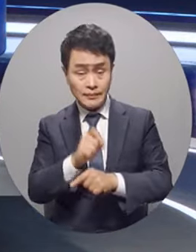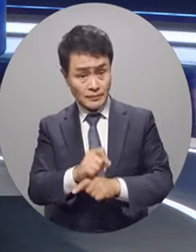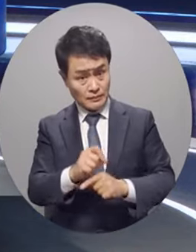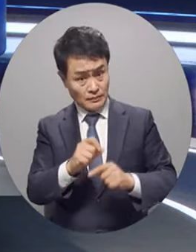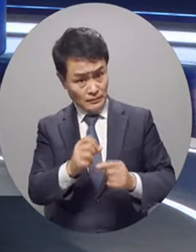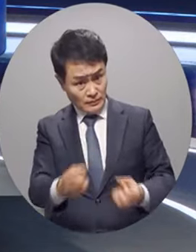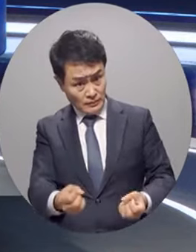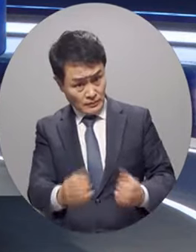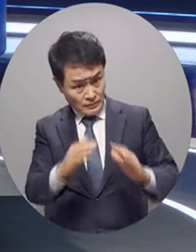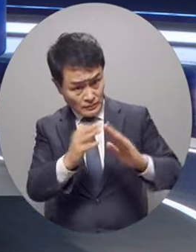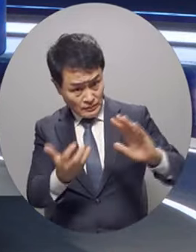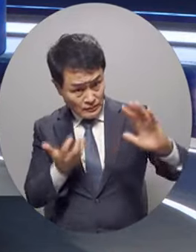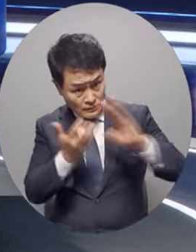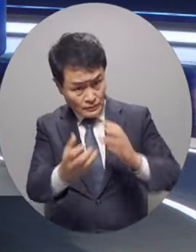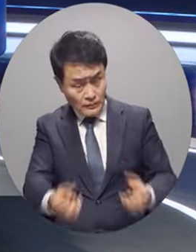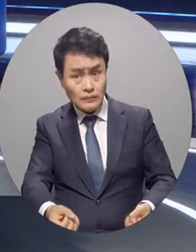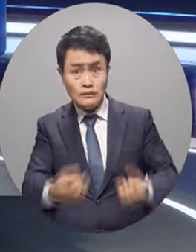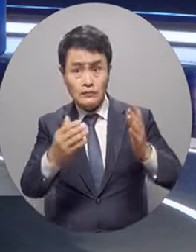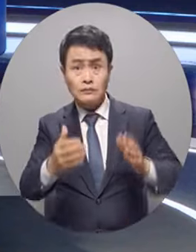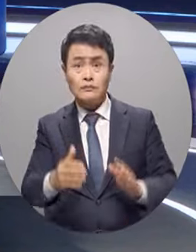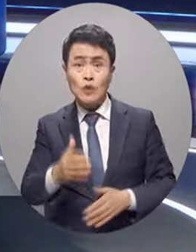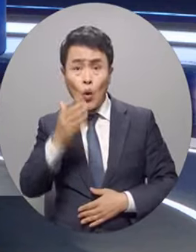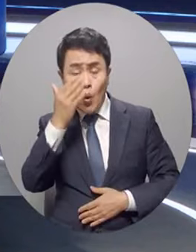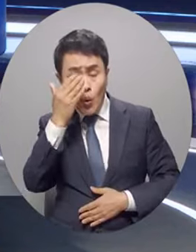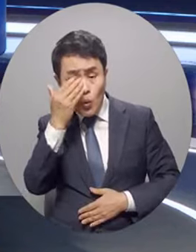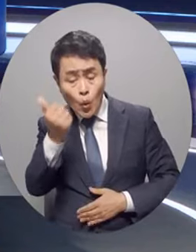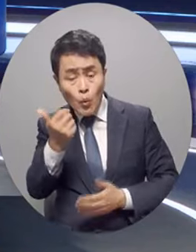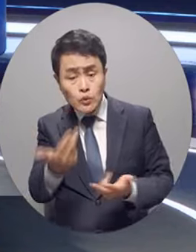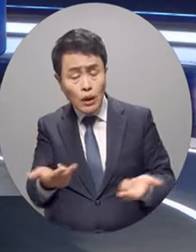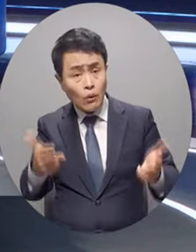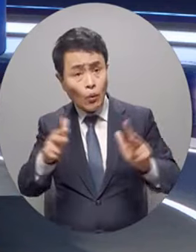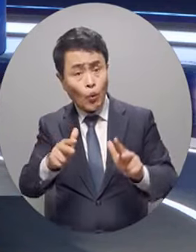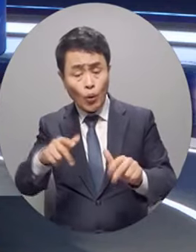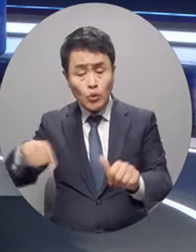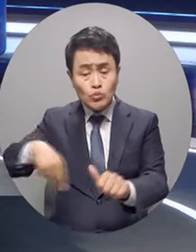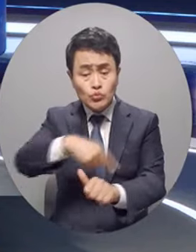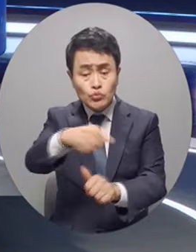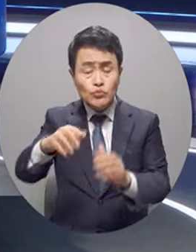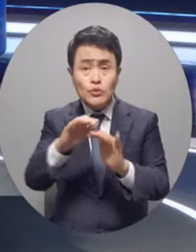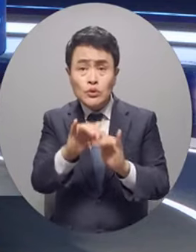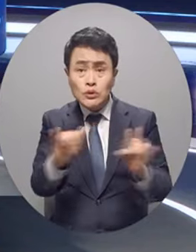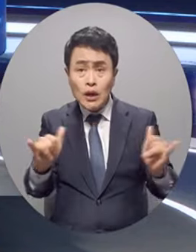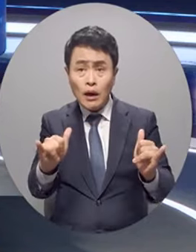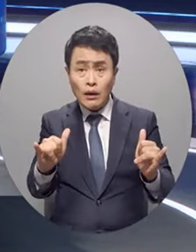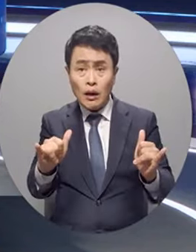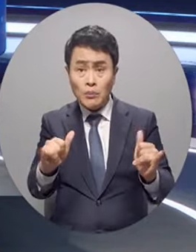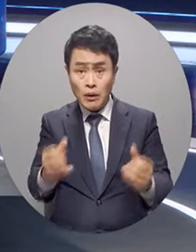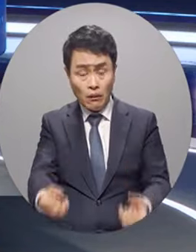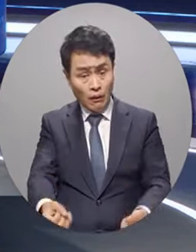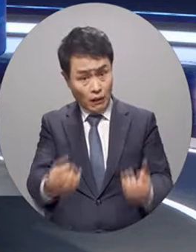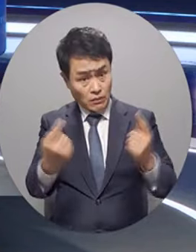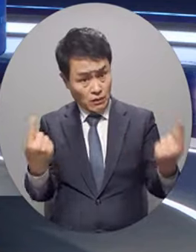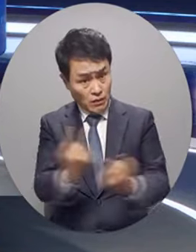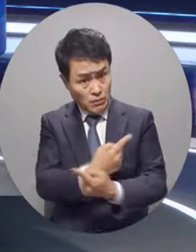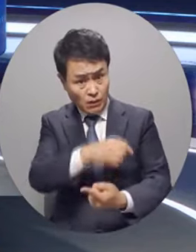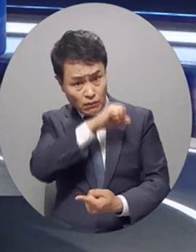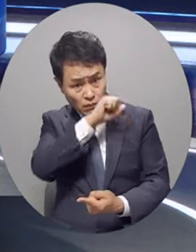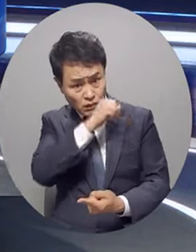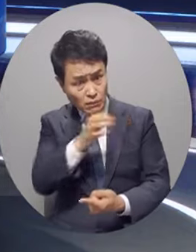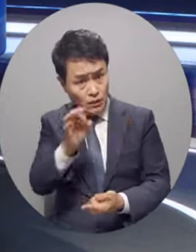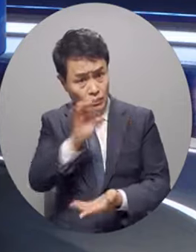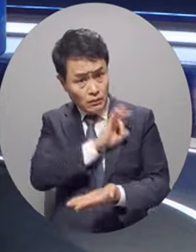행사인데 용산공원 주민 행사로 바꿔서 예산을 잡고 돈을 썼습니다 이게 상식적으로 이해하기는 좀 어려운